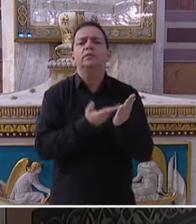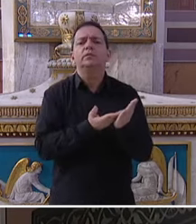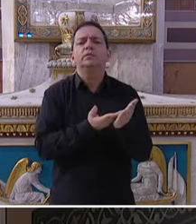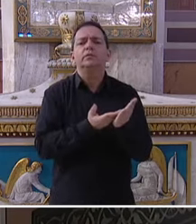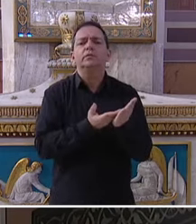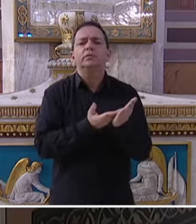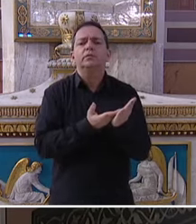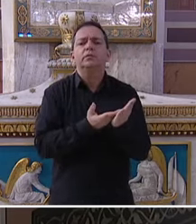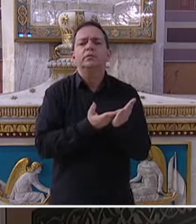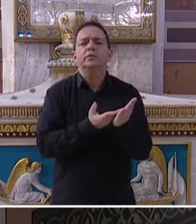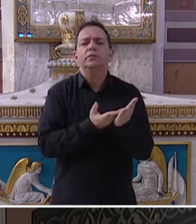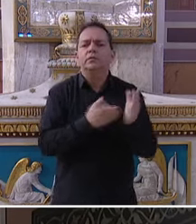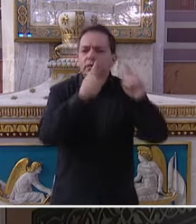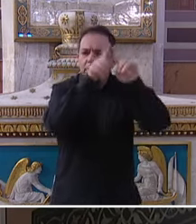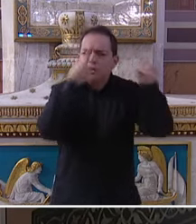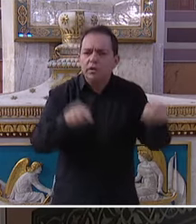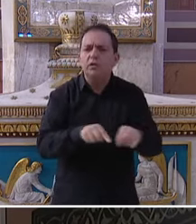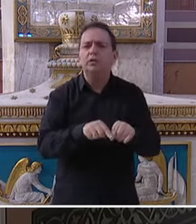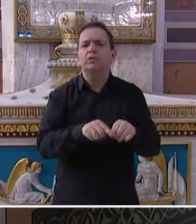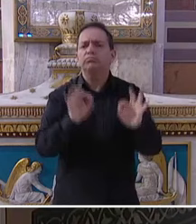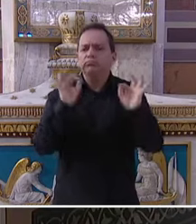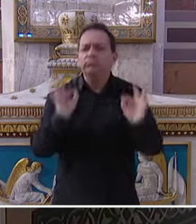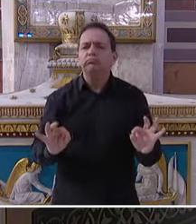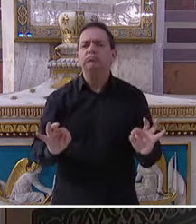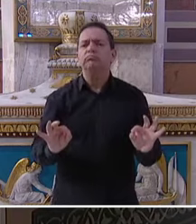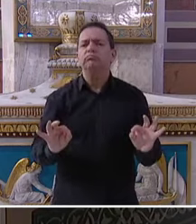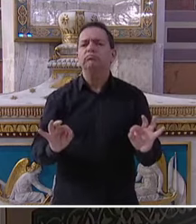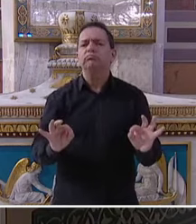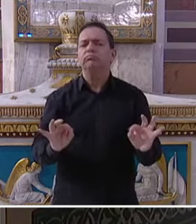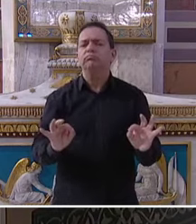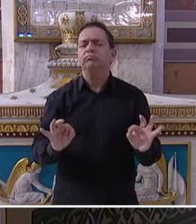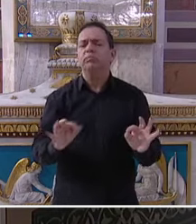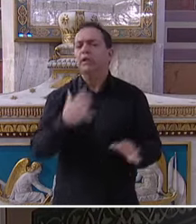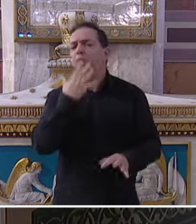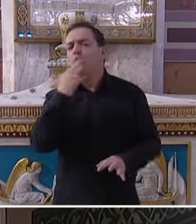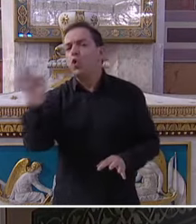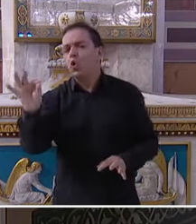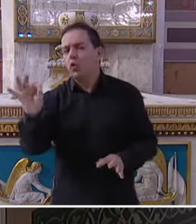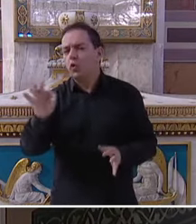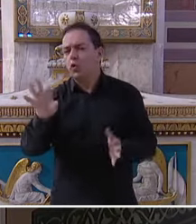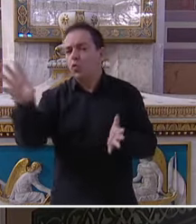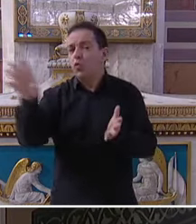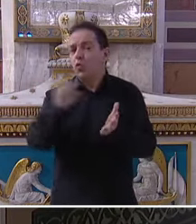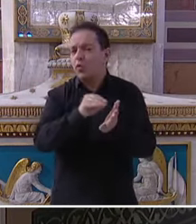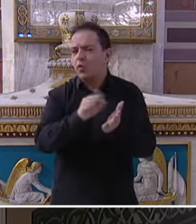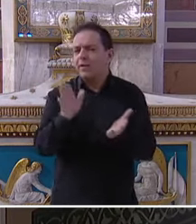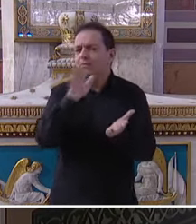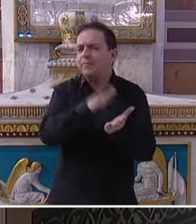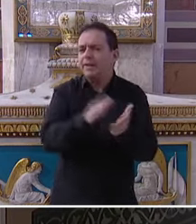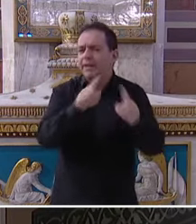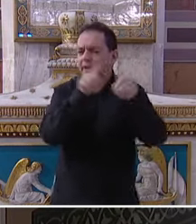δυνατόν να εικονίζεται, και αυτό γιατί. Γιατί η